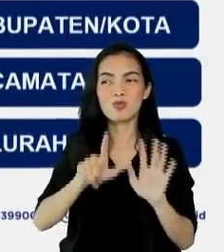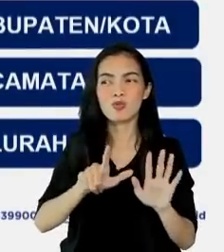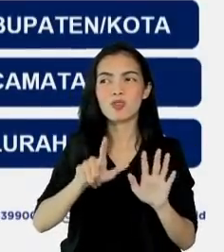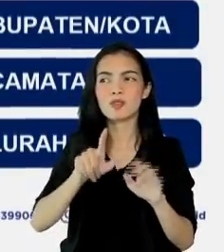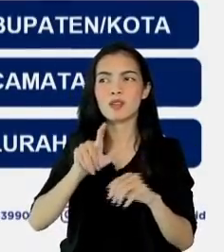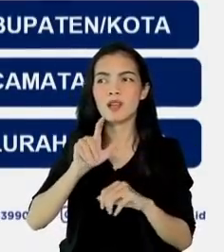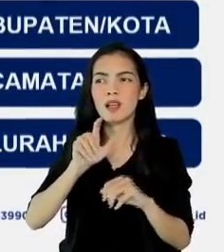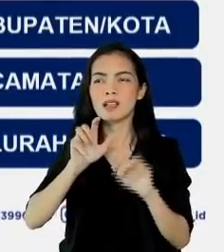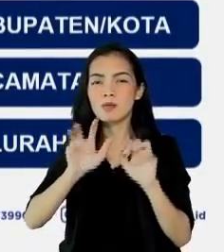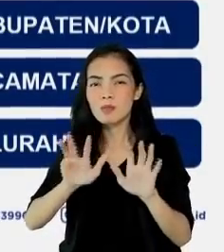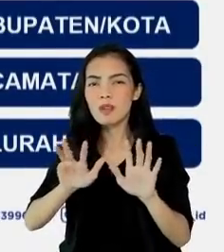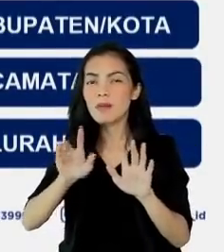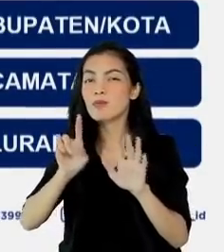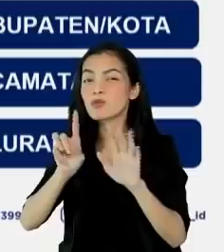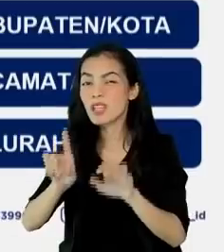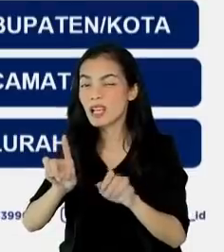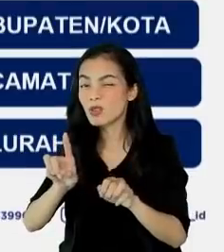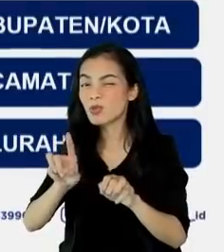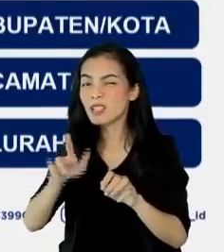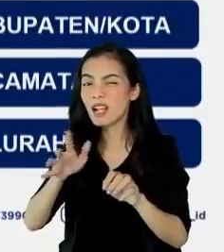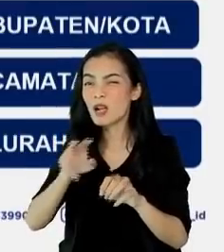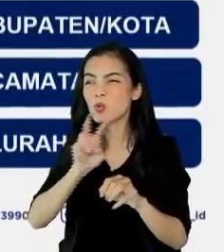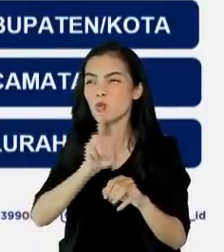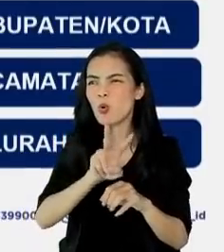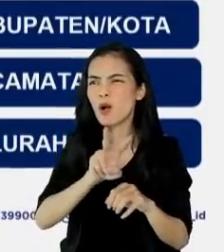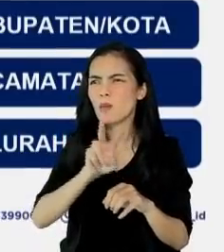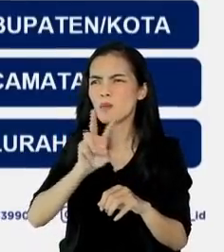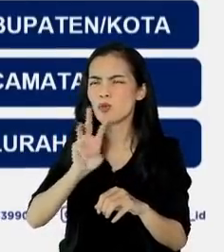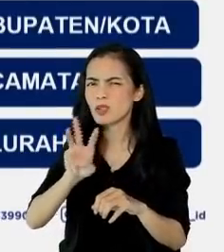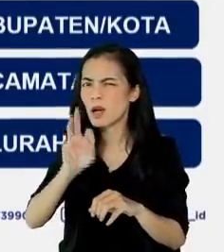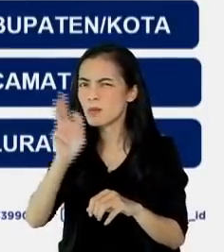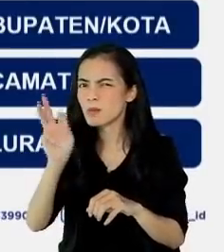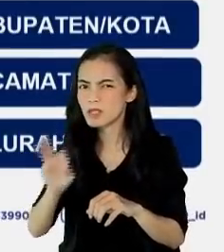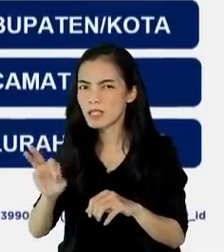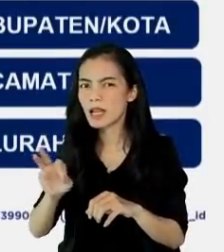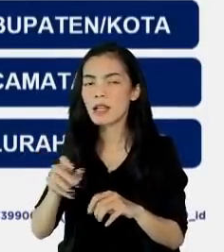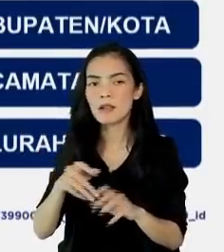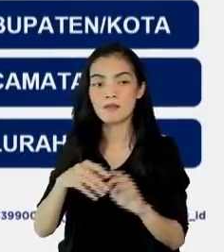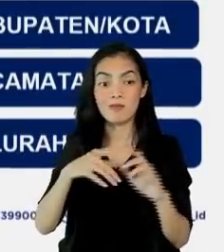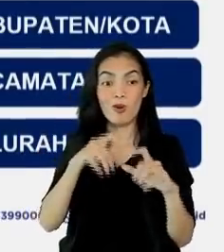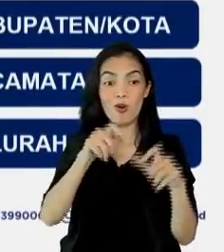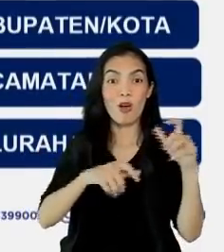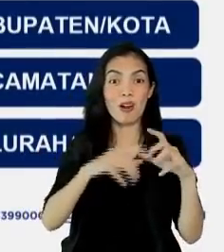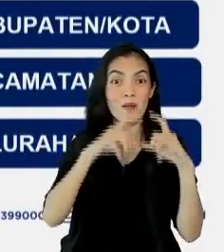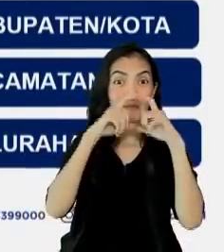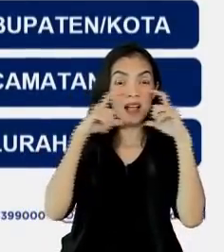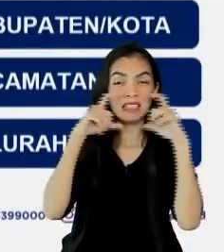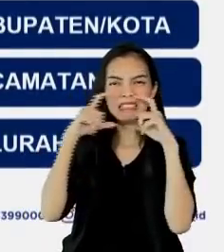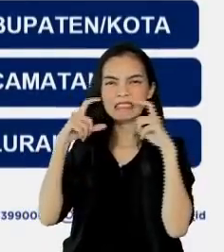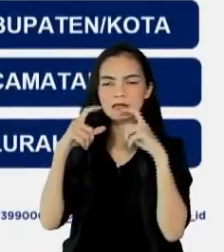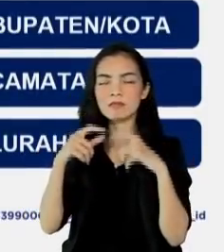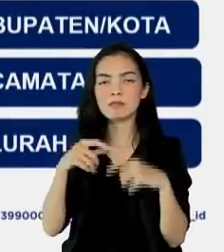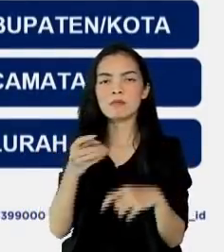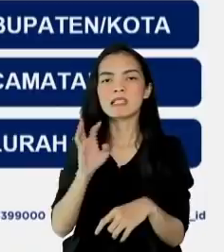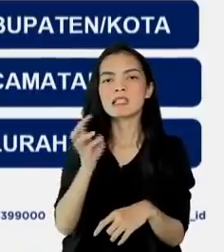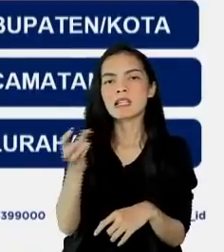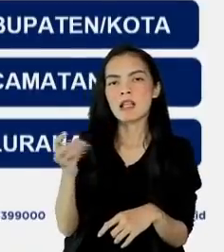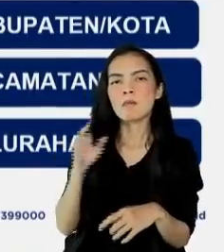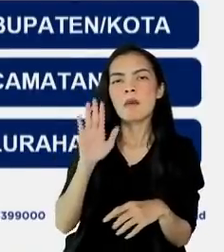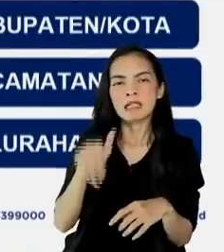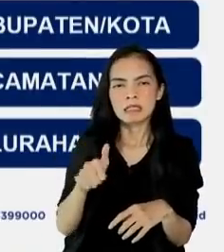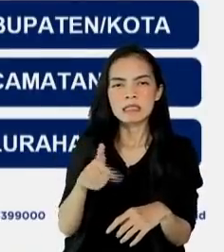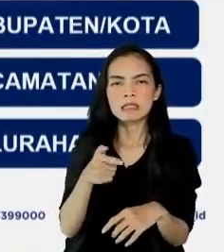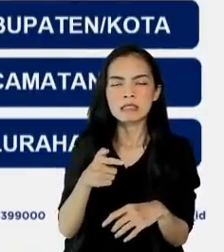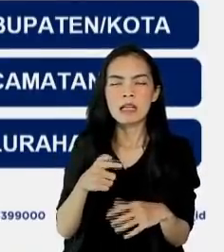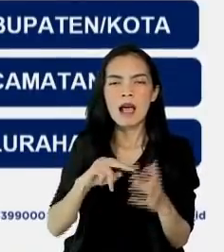sekitar 23% kecamatan yang melaporkan ini memiliki kepatuhan yang masih rendah, di bawah 75%. Nah,